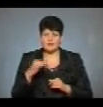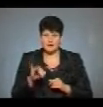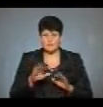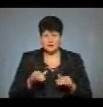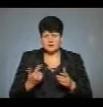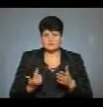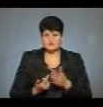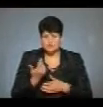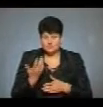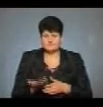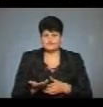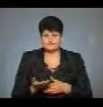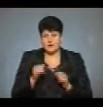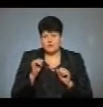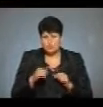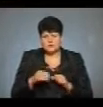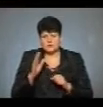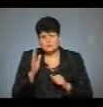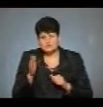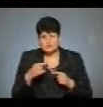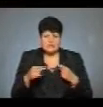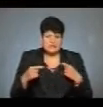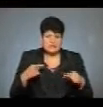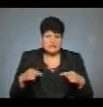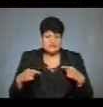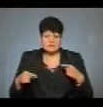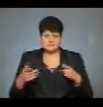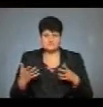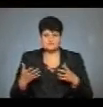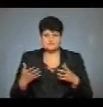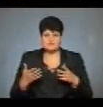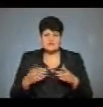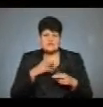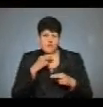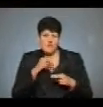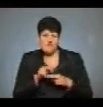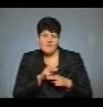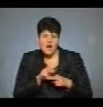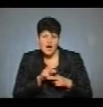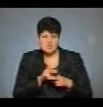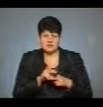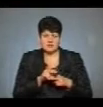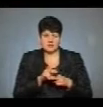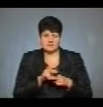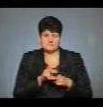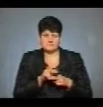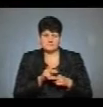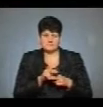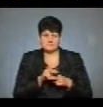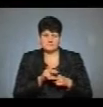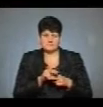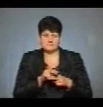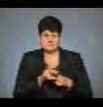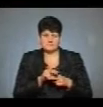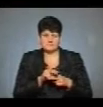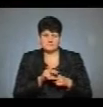знову ж таки могли бути різноманітні зауваження на рахунок походження